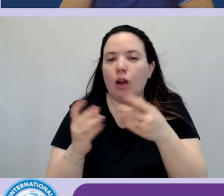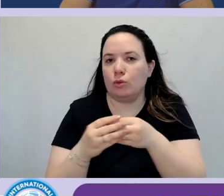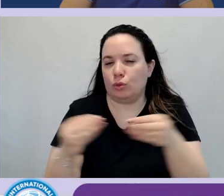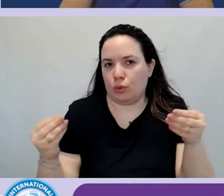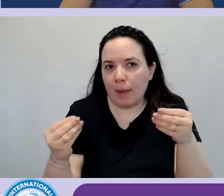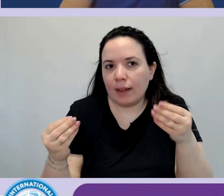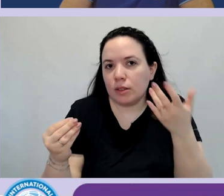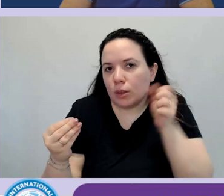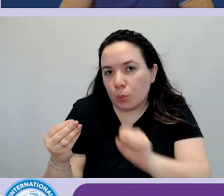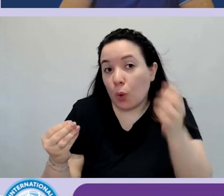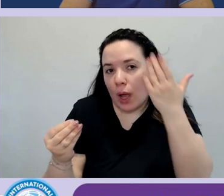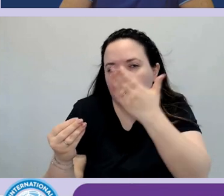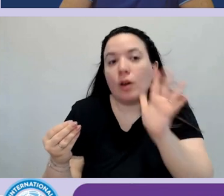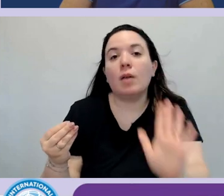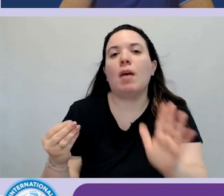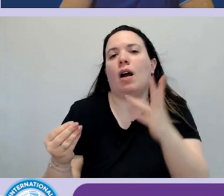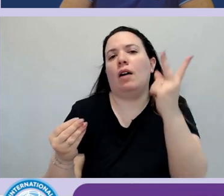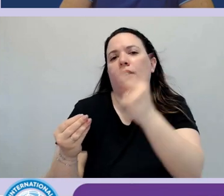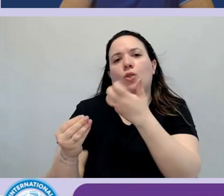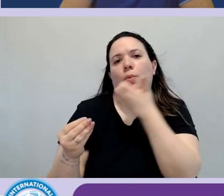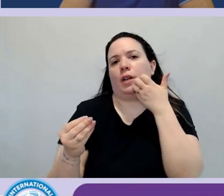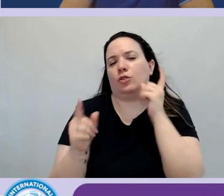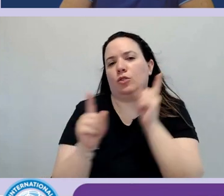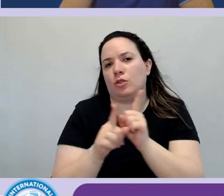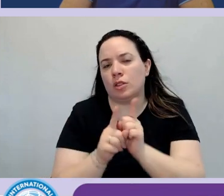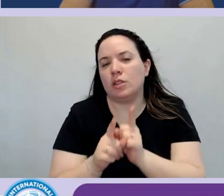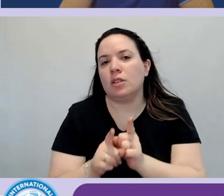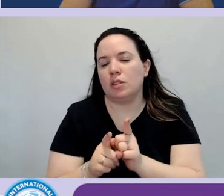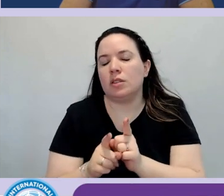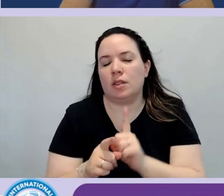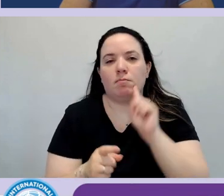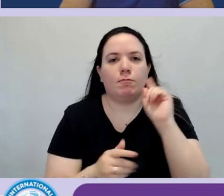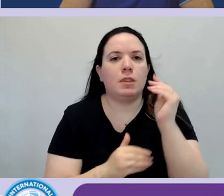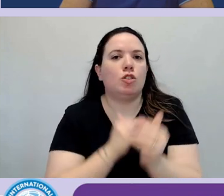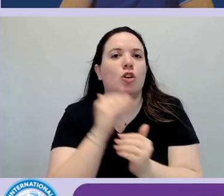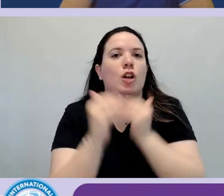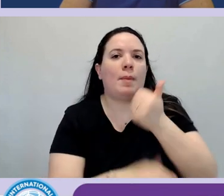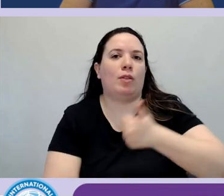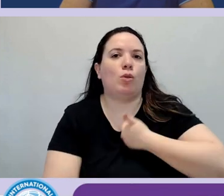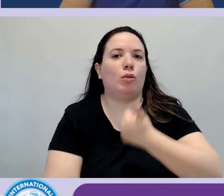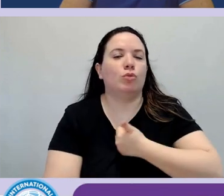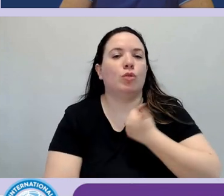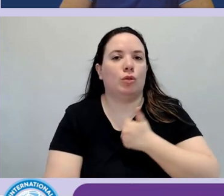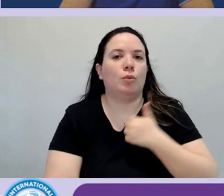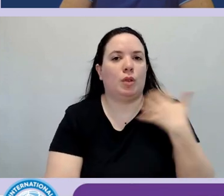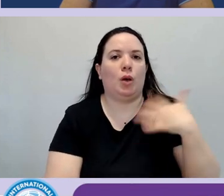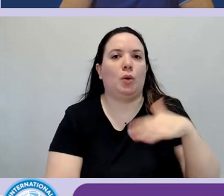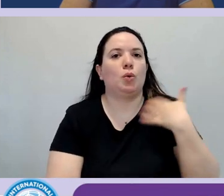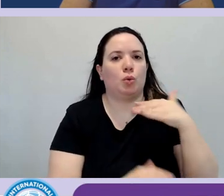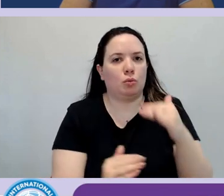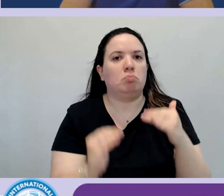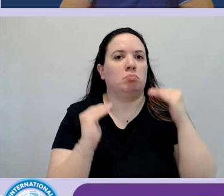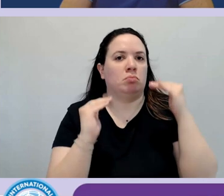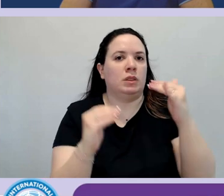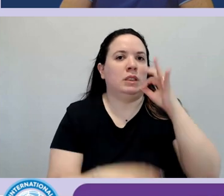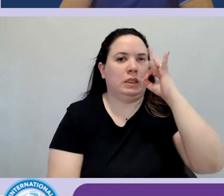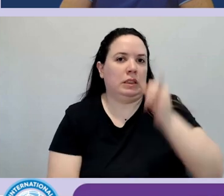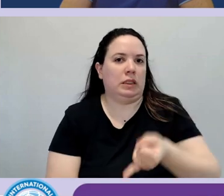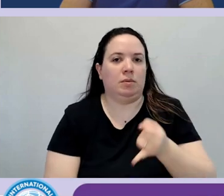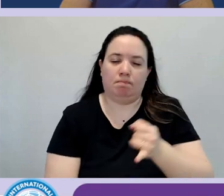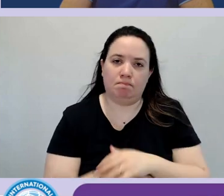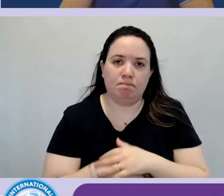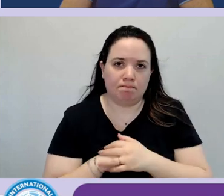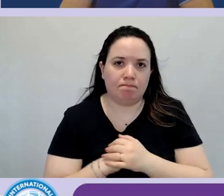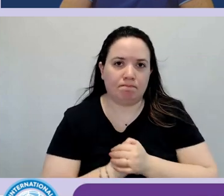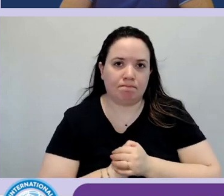strumenti comunque Preziosi che hanno nettamente aumentato la l'autonomia delle persone eh in